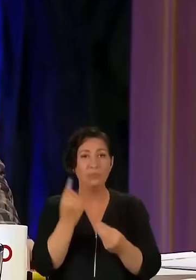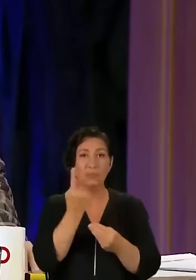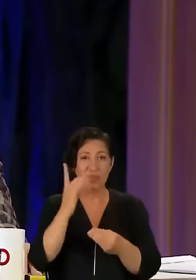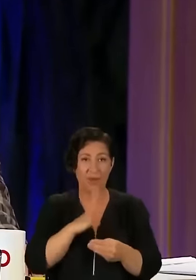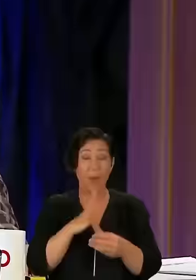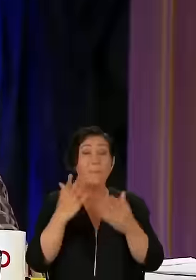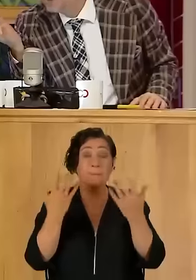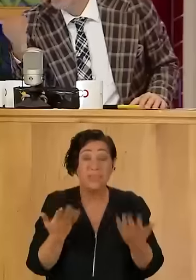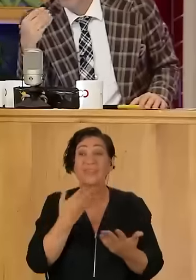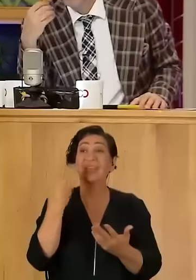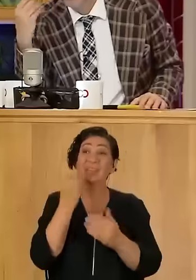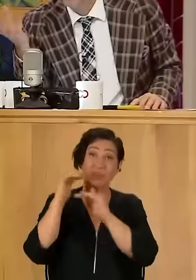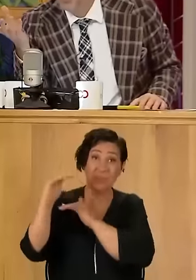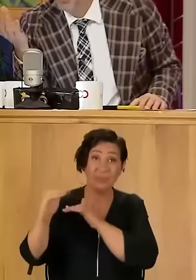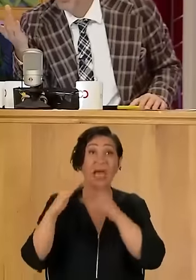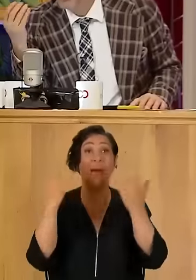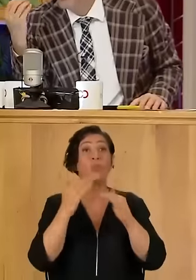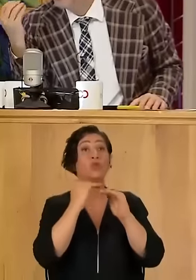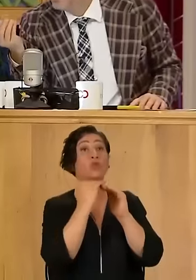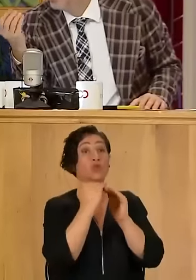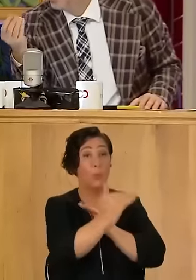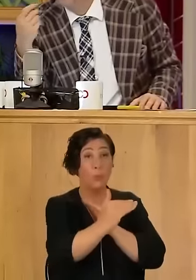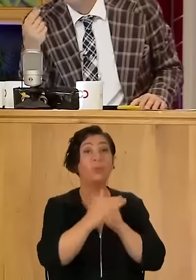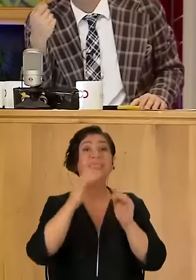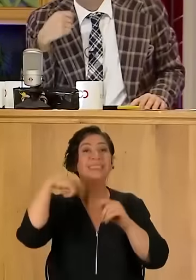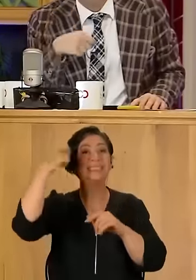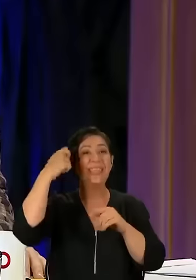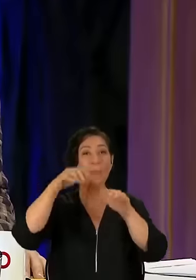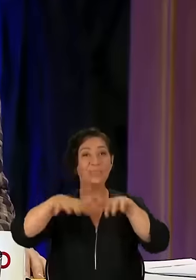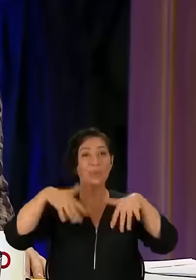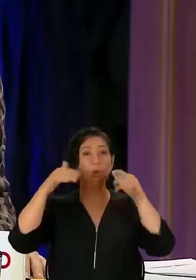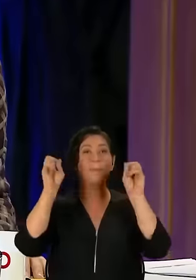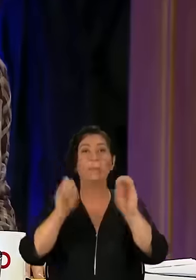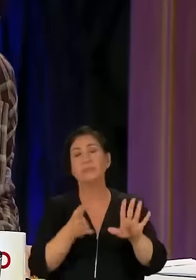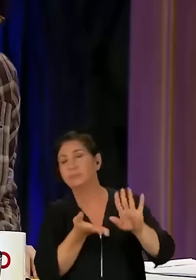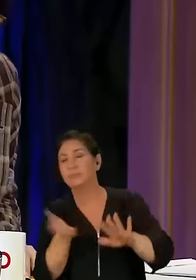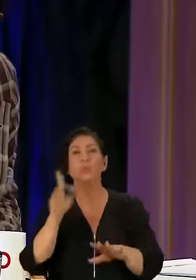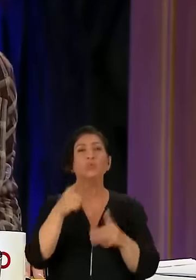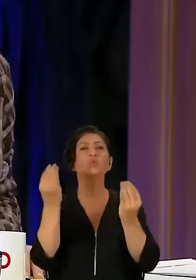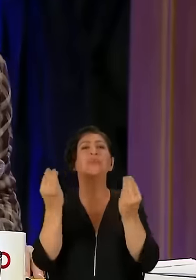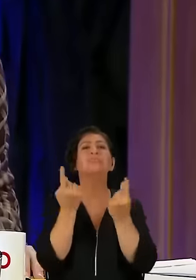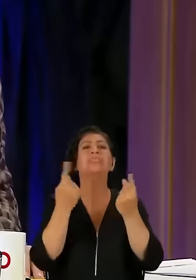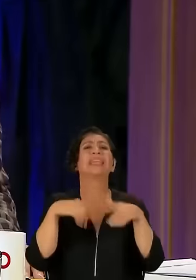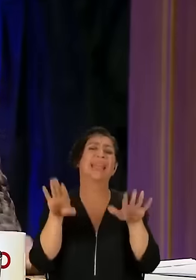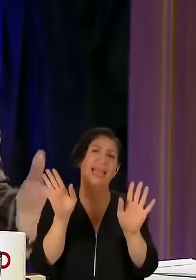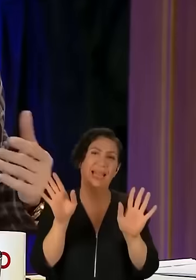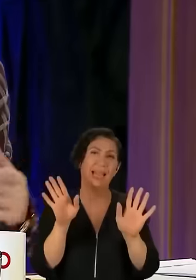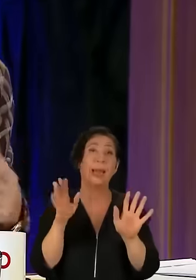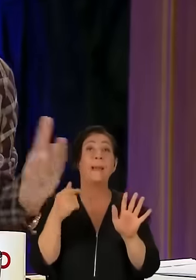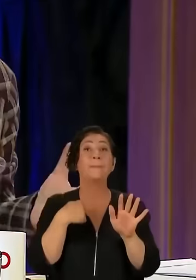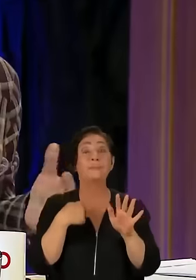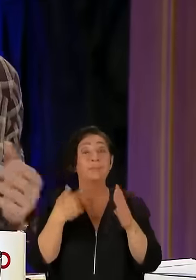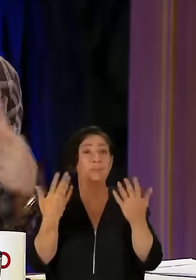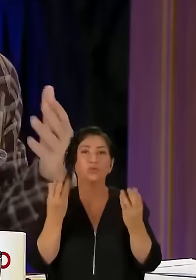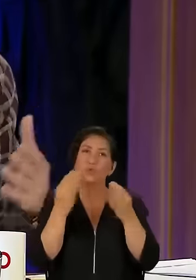Maalesef ki hem gençlerimiz hem toplumumuz sinema salonlarını terk ettiler. Bu güzel bir şey değil. Güzel bir şey değil. Biz